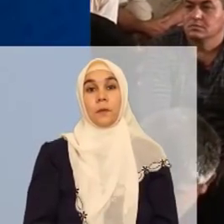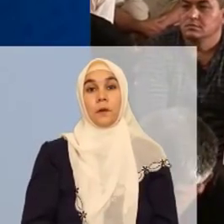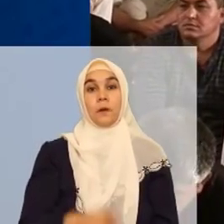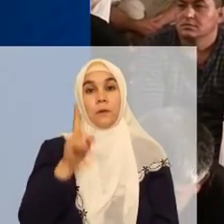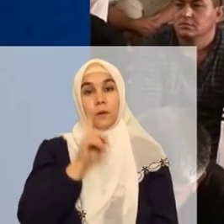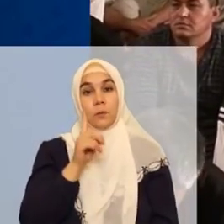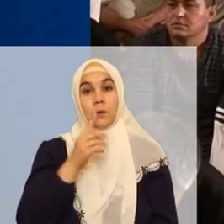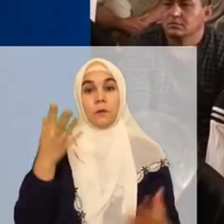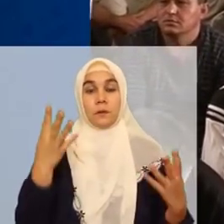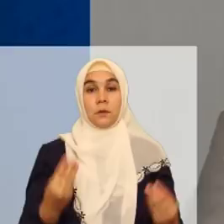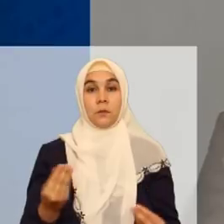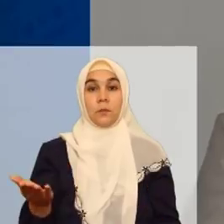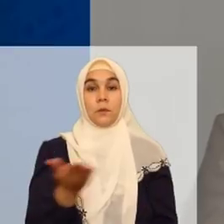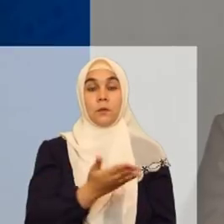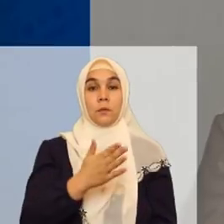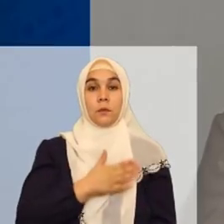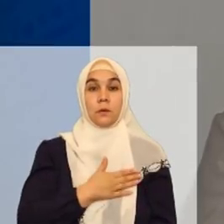ganimet fırsat bilip